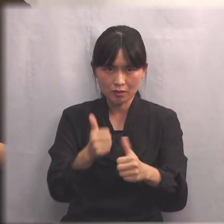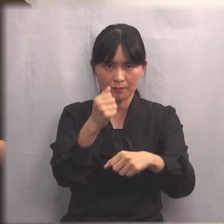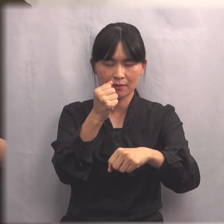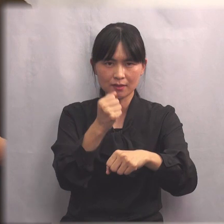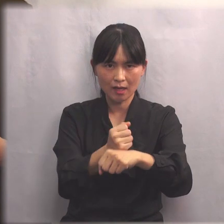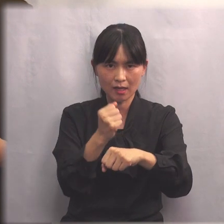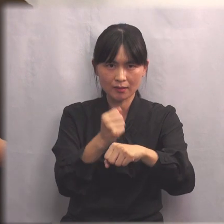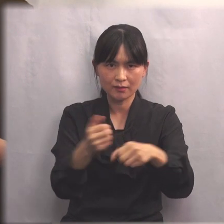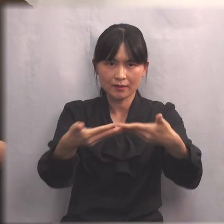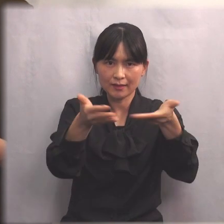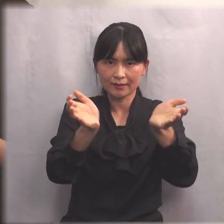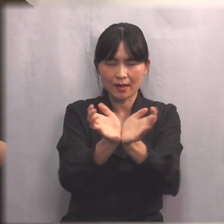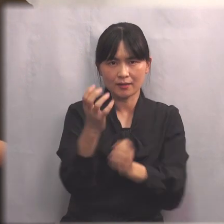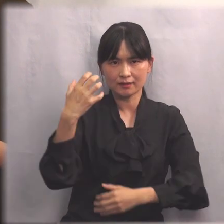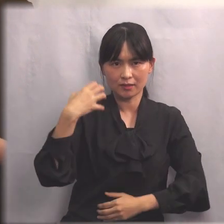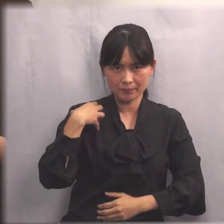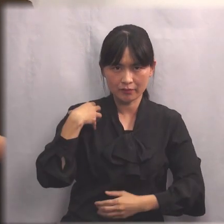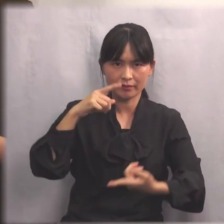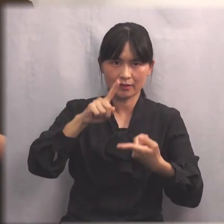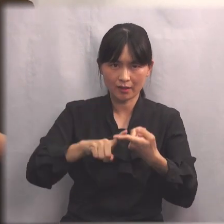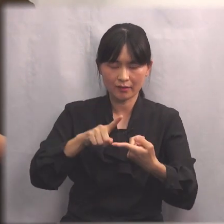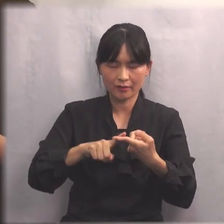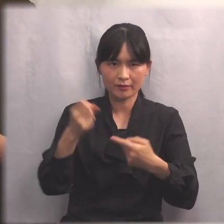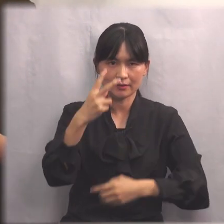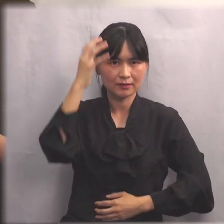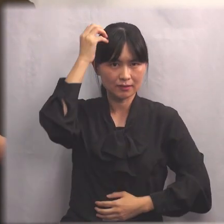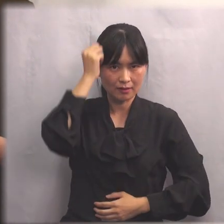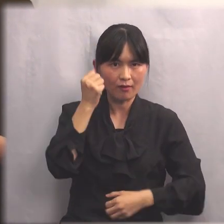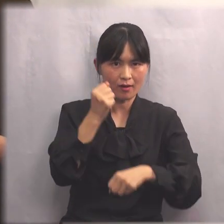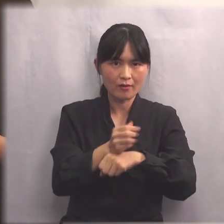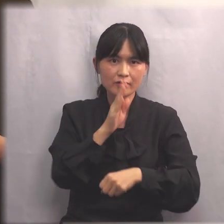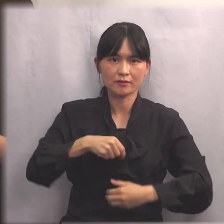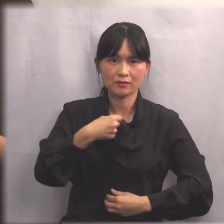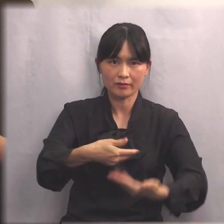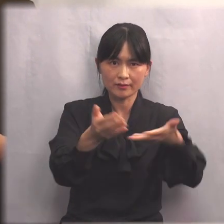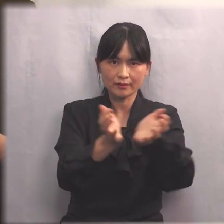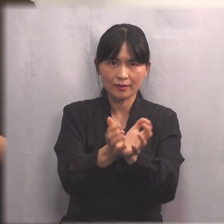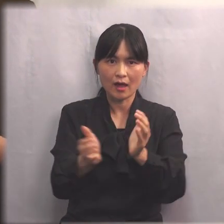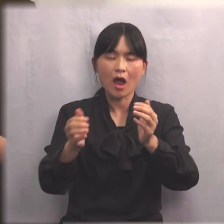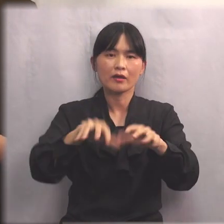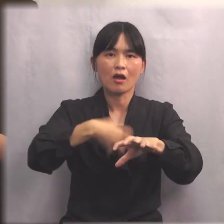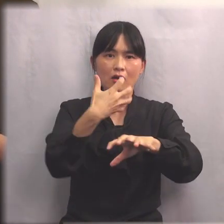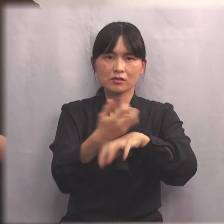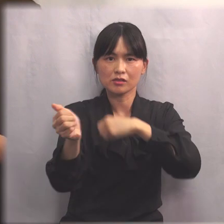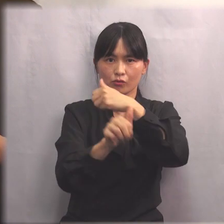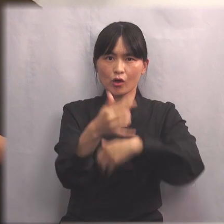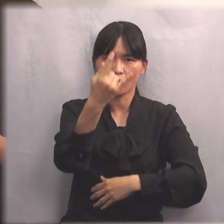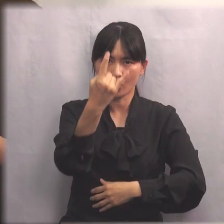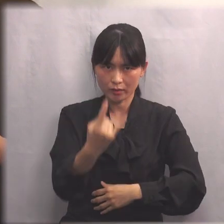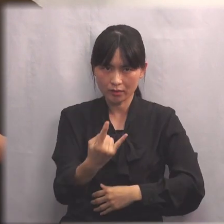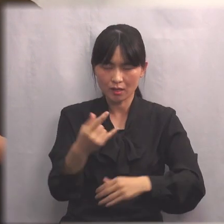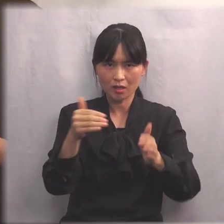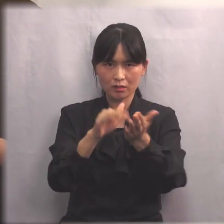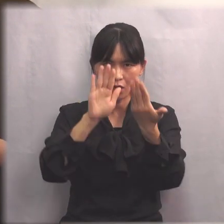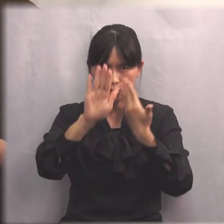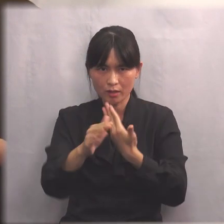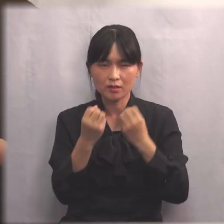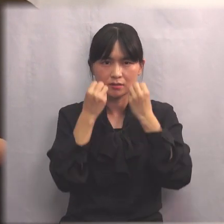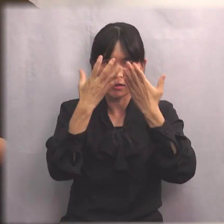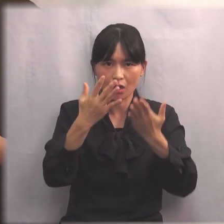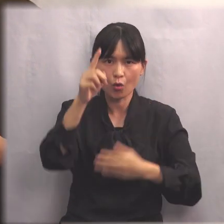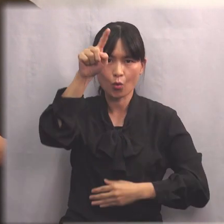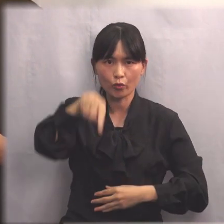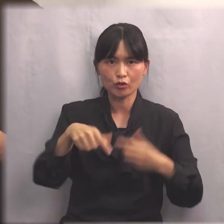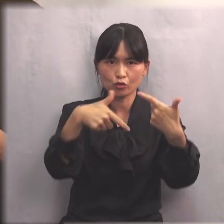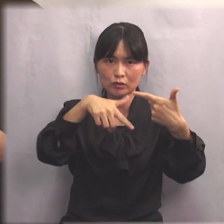응당 가져야 하는 태도라고 하는 점을 다시 한번 상기하면서 정의당 혁신위원회는 혁신위원회 종료 이후